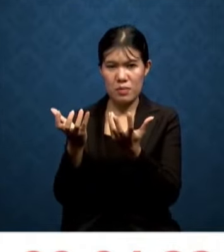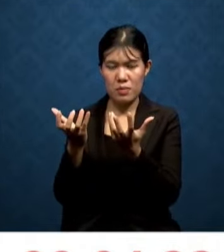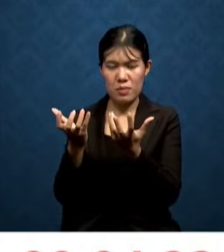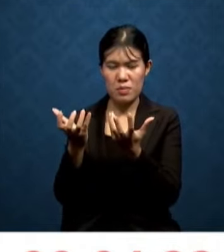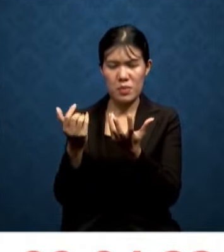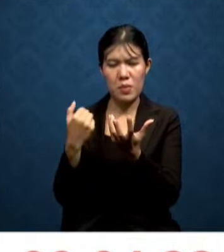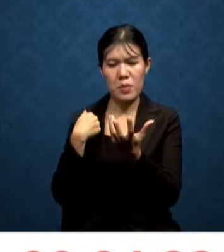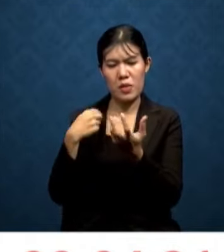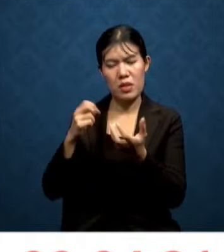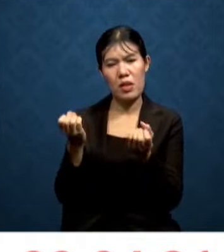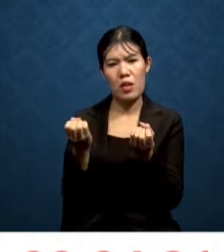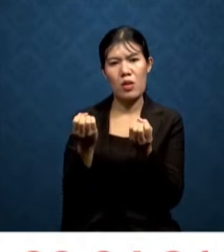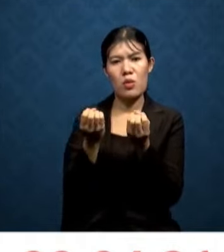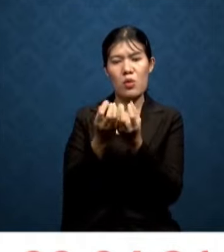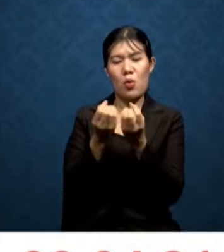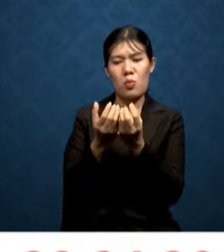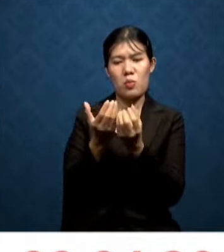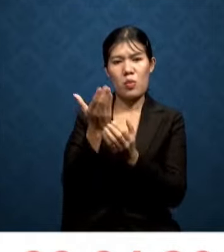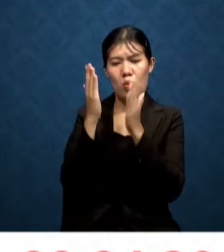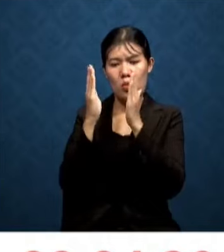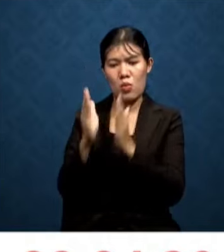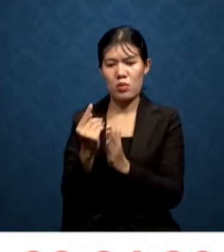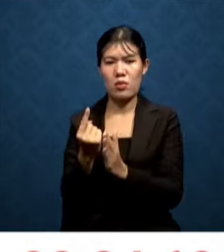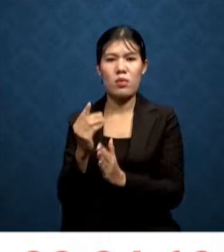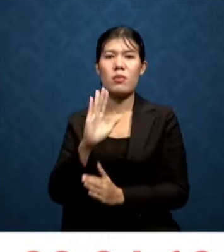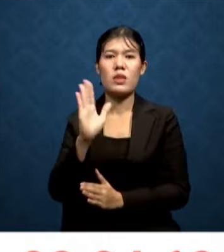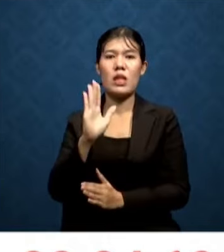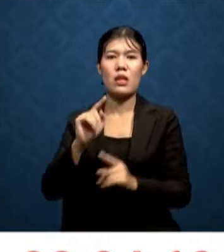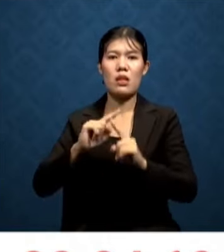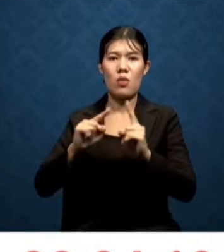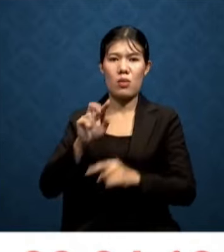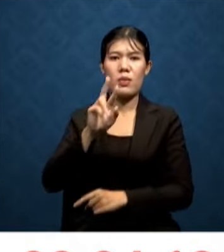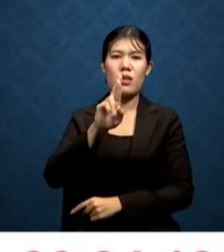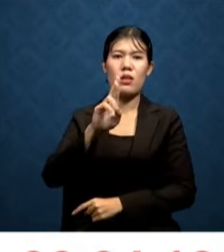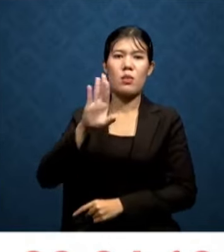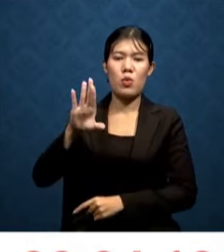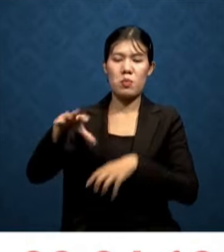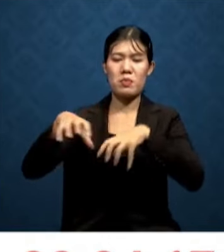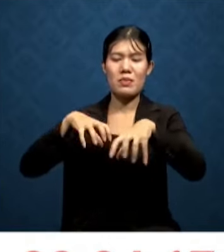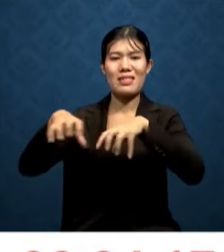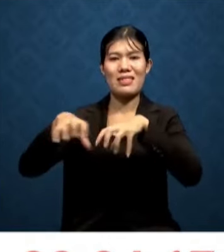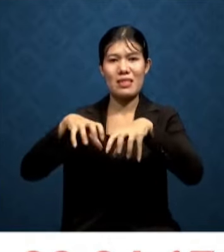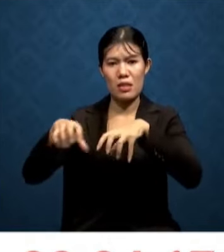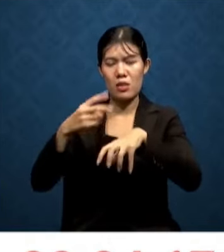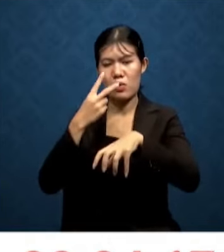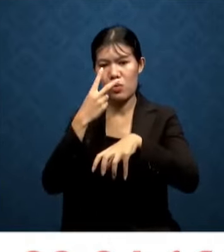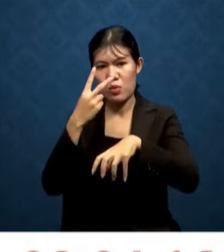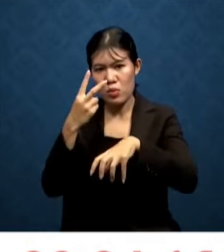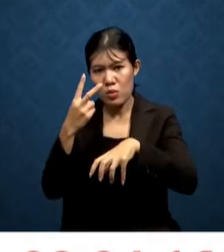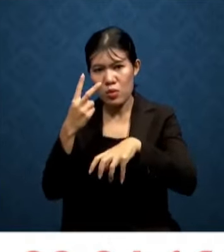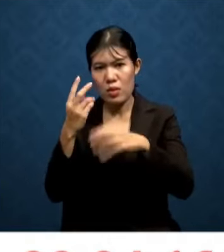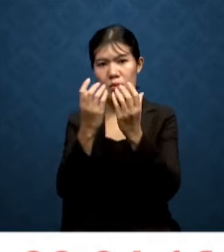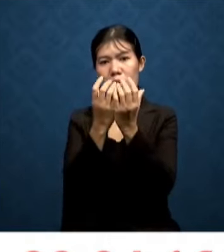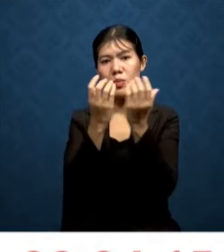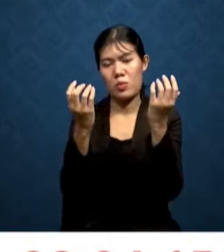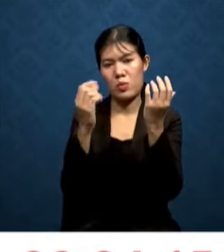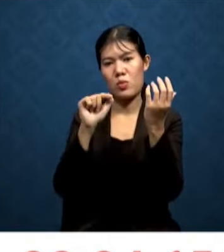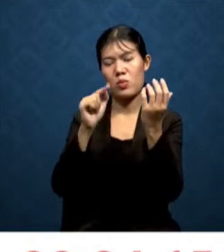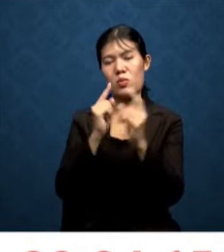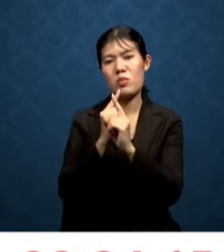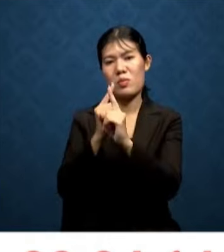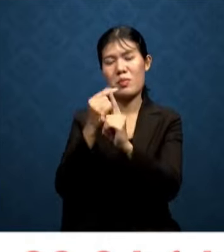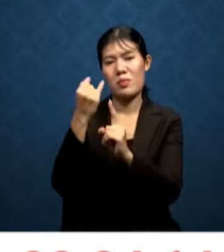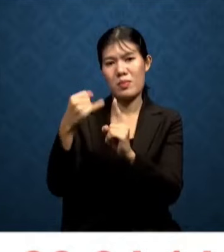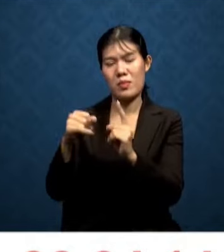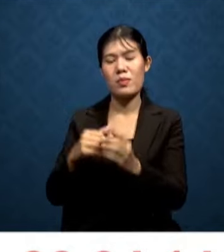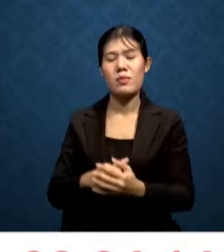านั้นแต่ยังสะท้อนถึงปัญหาในระบบการบริหารจัดการอํานาจอธิปไตยและรัฐธรรมนูญสร้